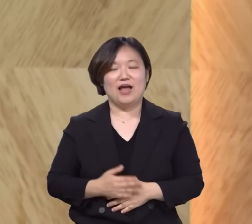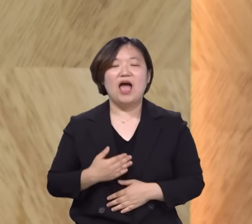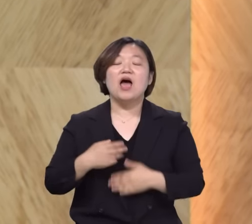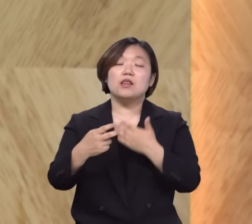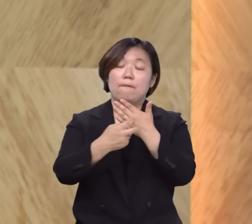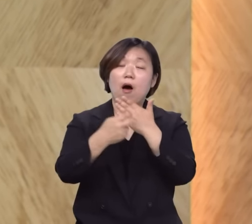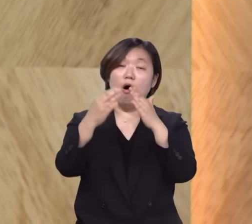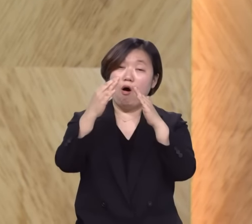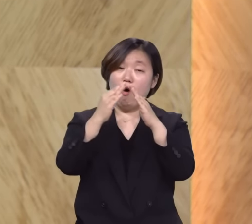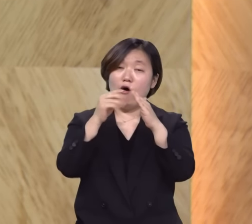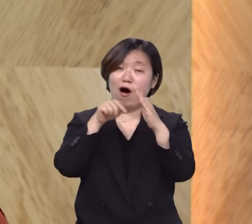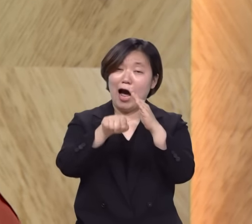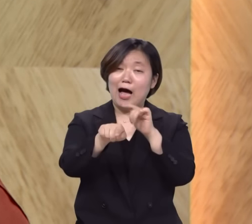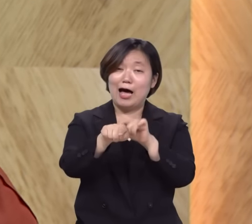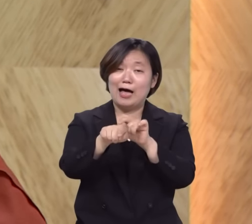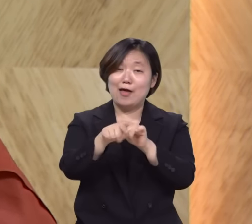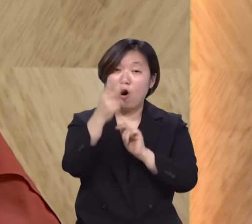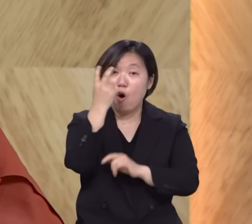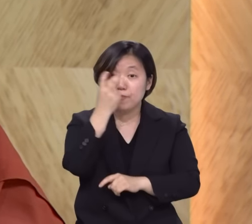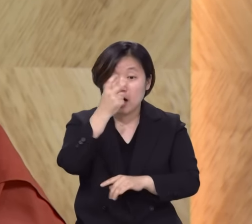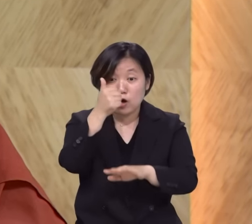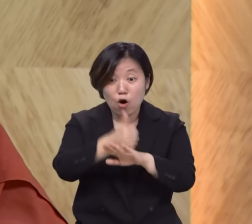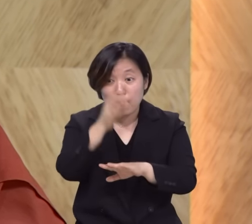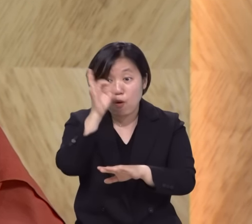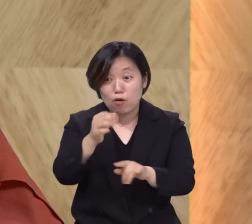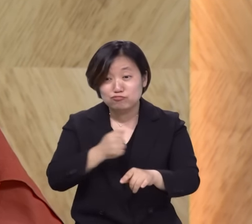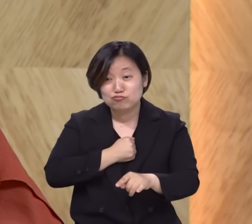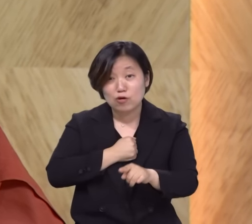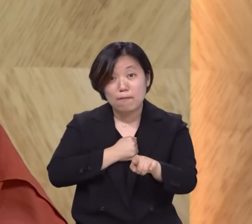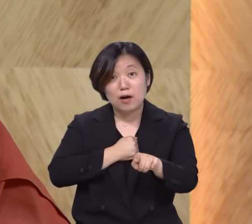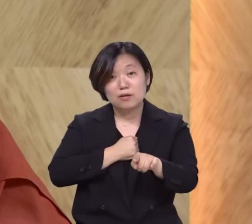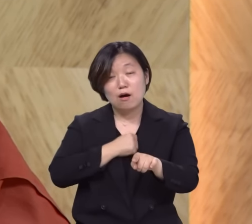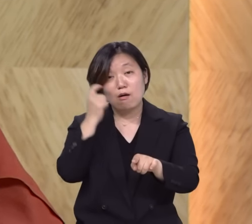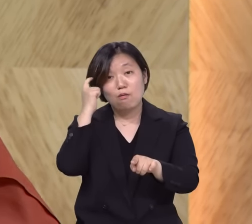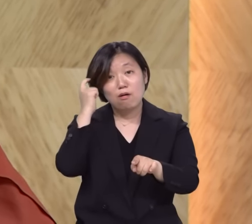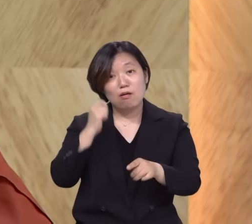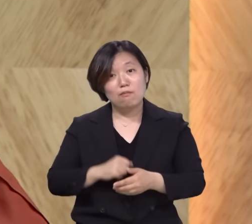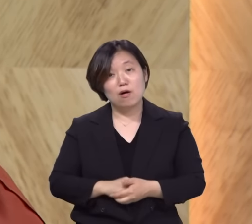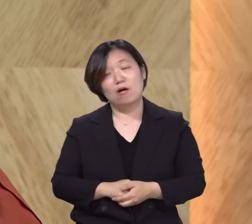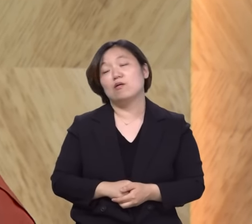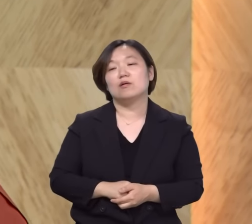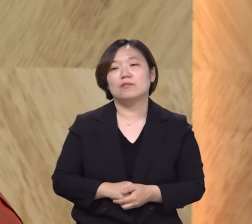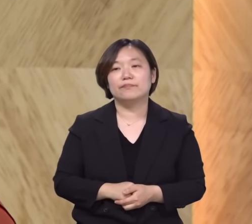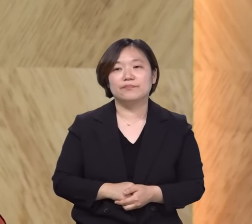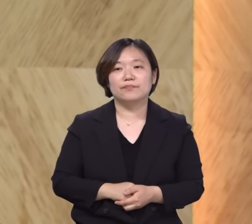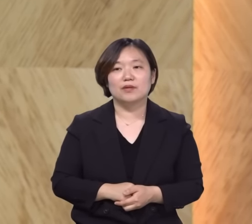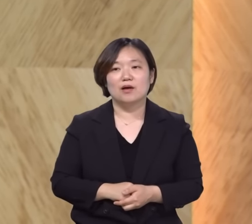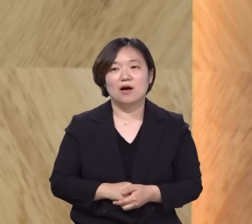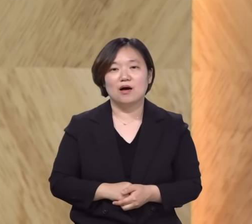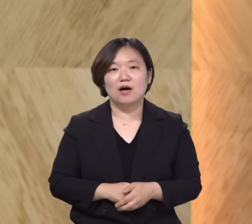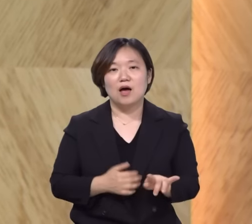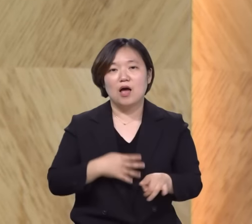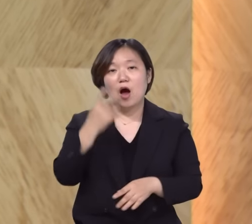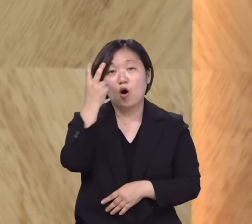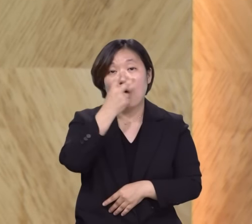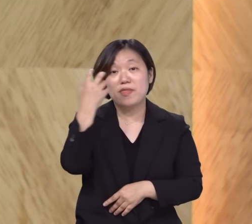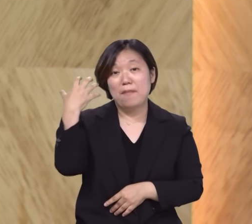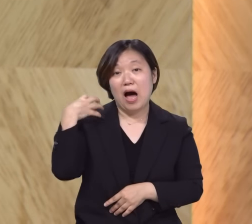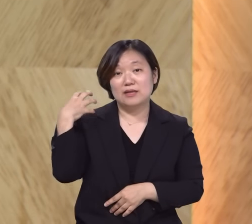검진을 받았겠죠 충격적인 얘기를 들었대요 그때 어 검사를